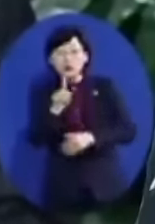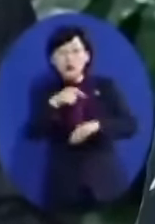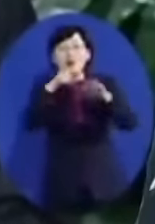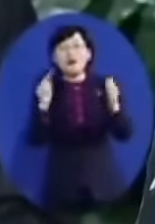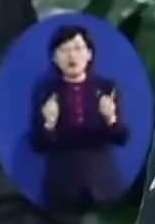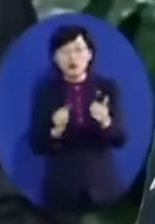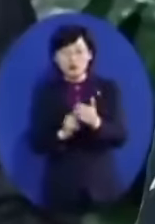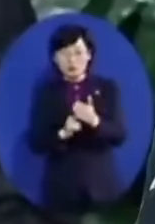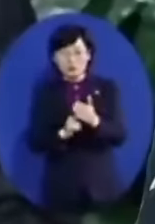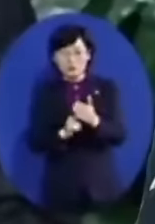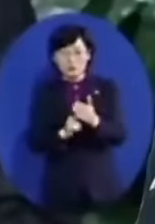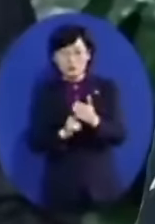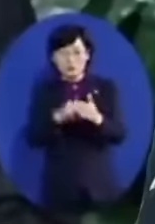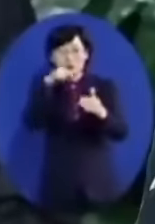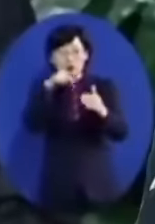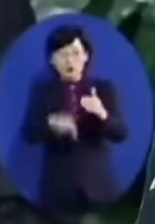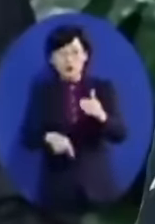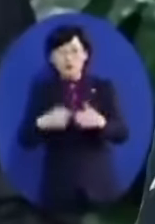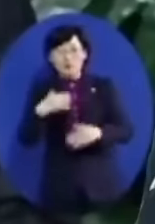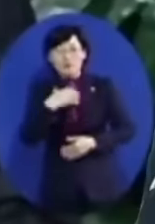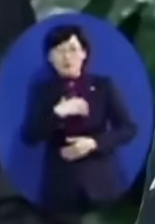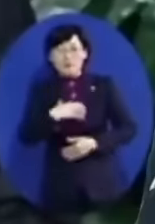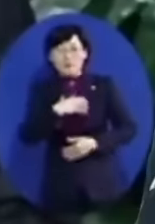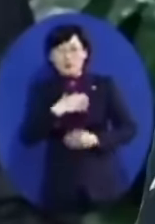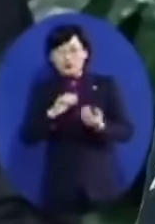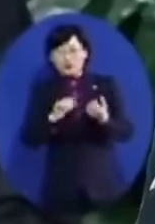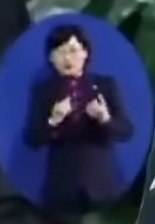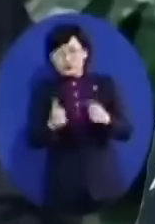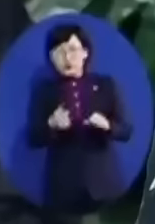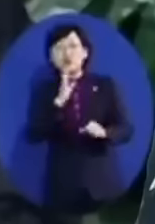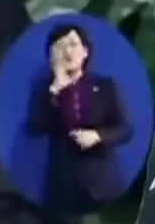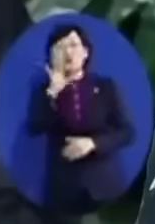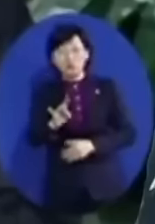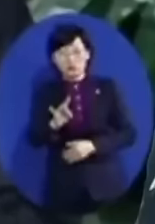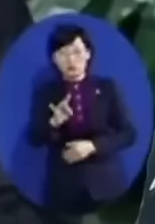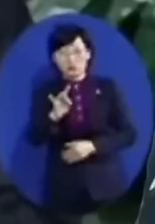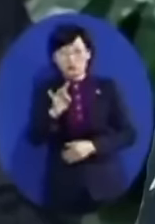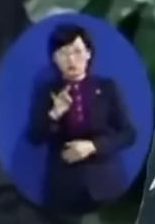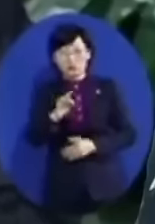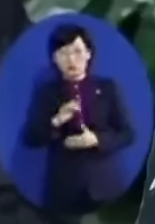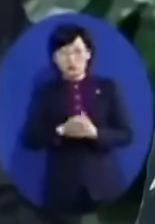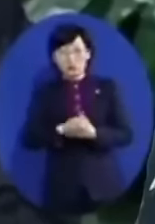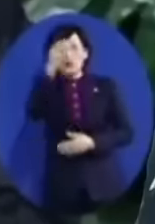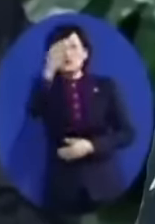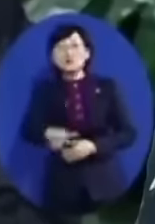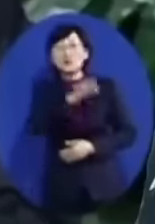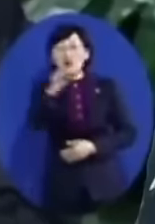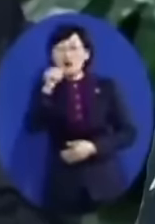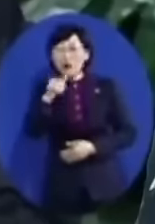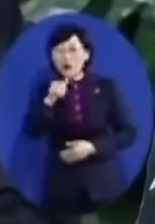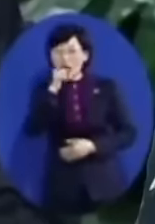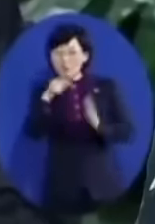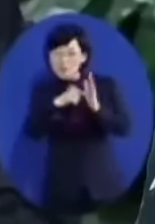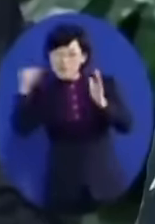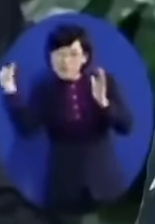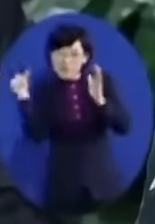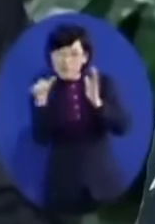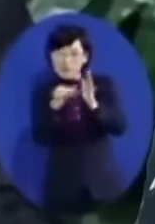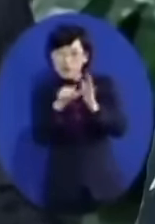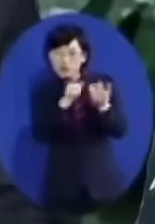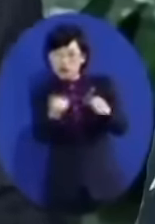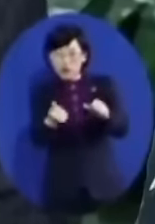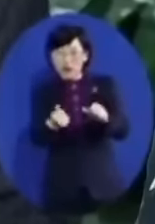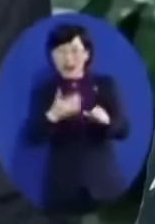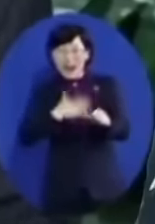마음에 괴로워 죽을 죄인 것은 당연한 일입니다. 십자가에 못 박아 죽을 것을 번이 알고 있으면서